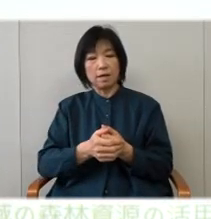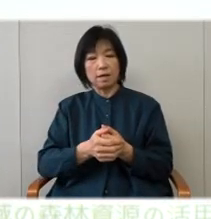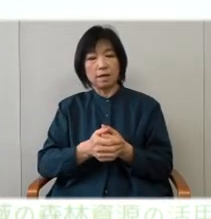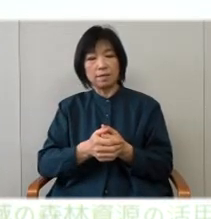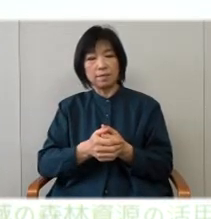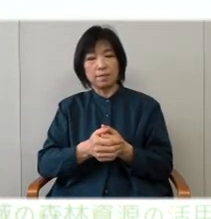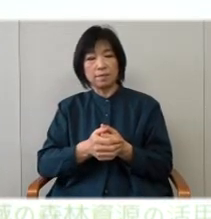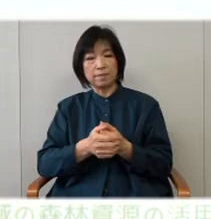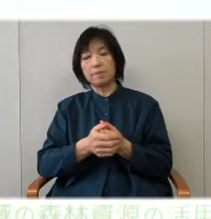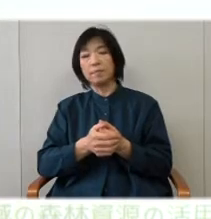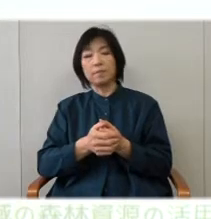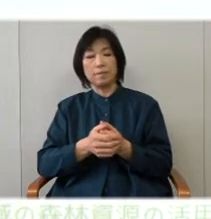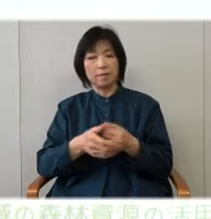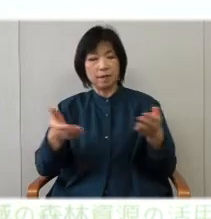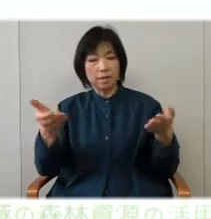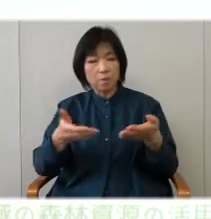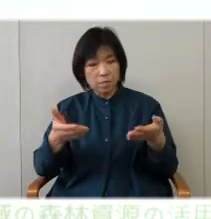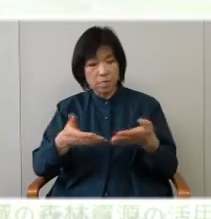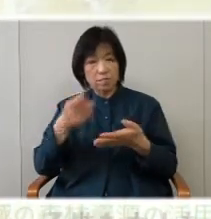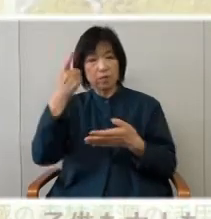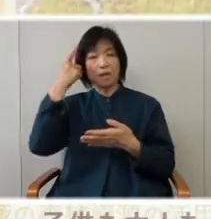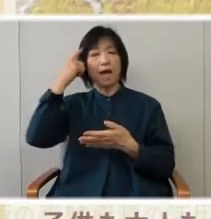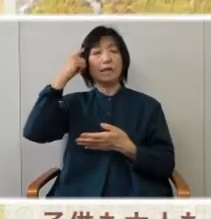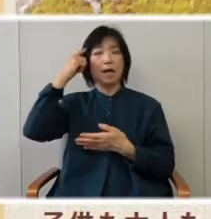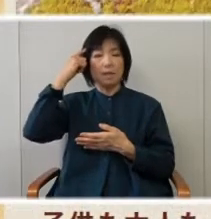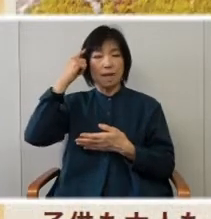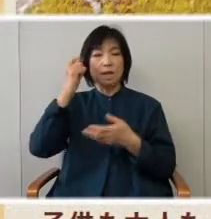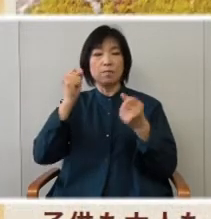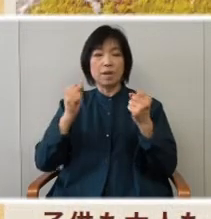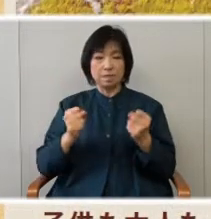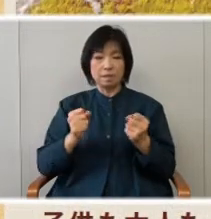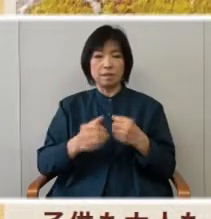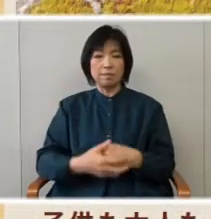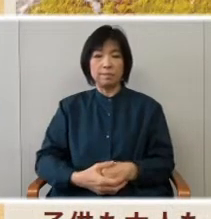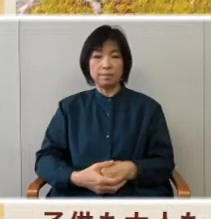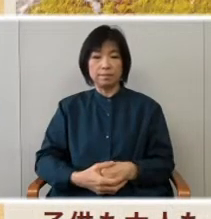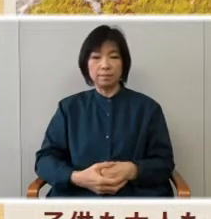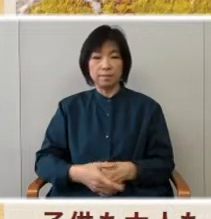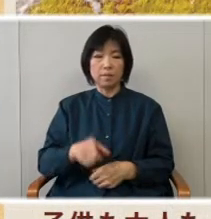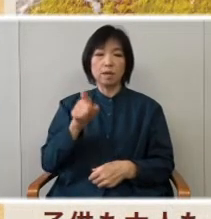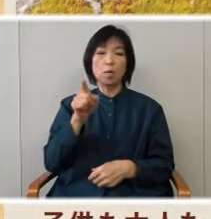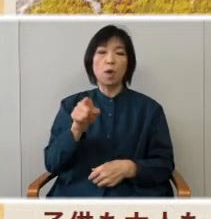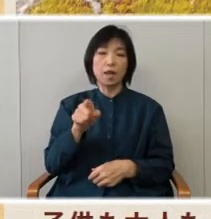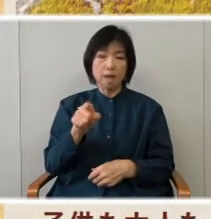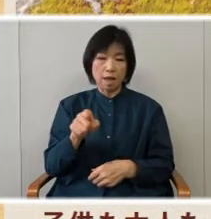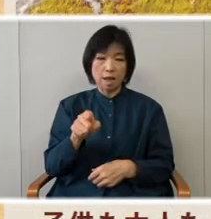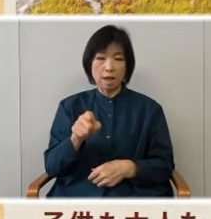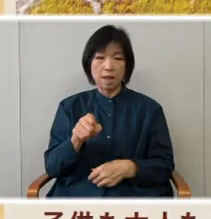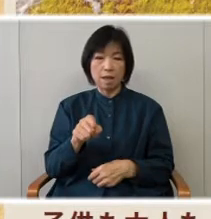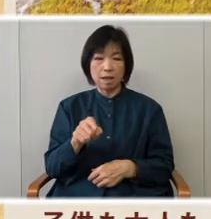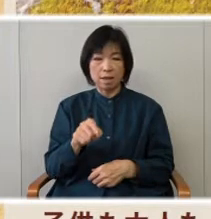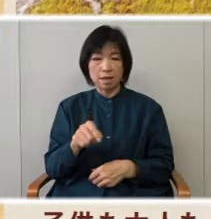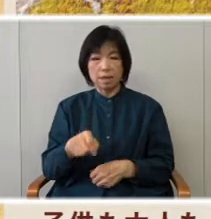マッチングデーのイベントを考えております。で、このイベントが同時開